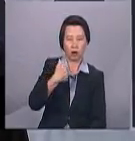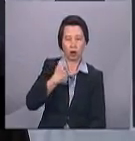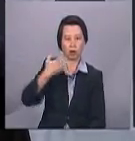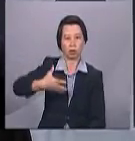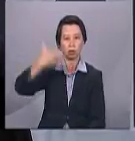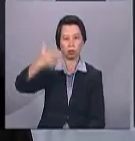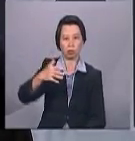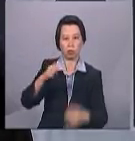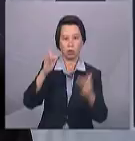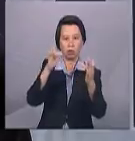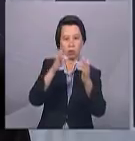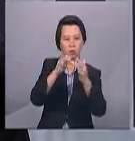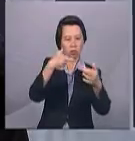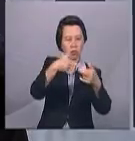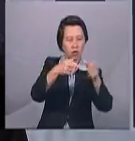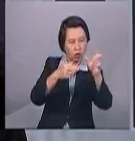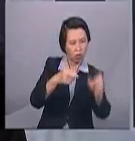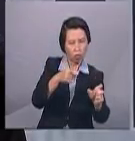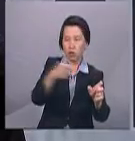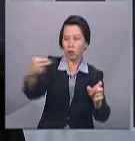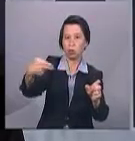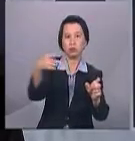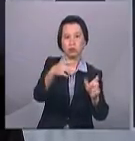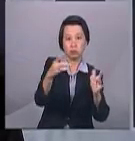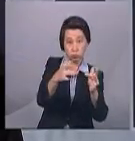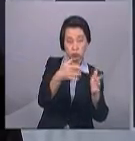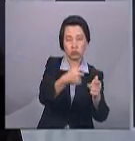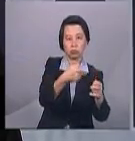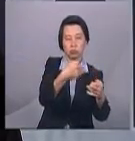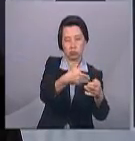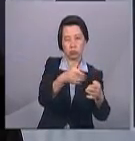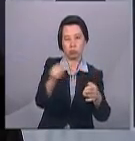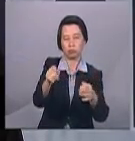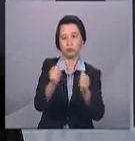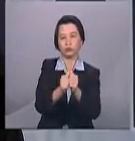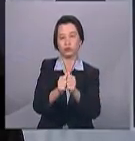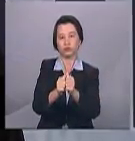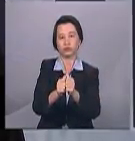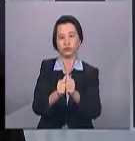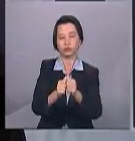kontak rapat dengan kes positif COVID-19, iaitu kes